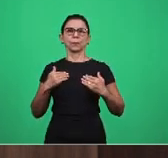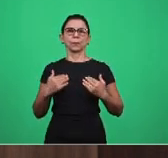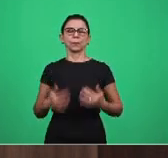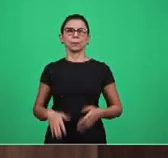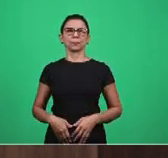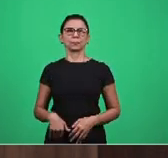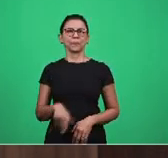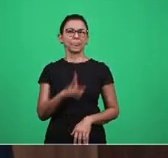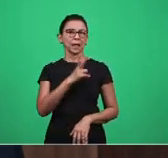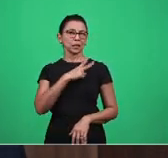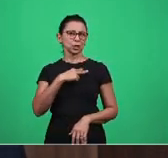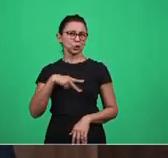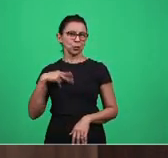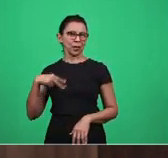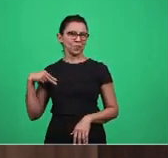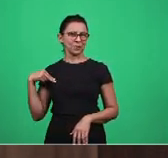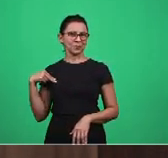debout.